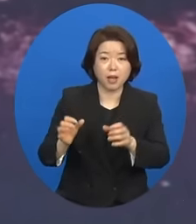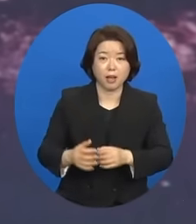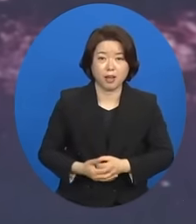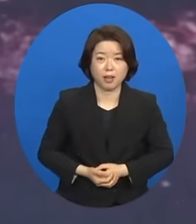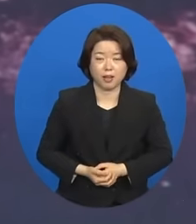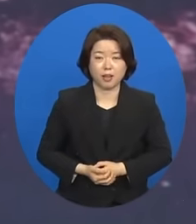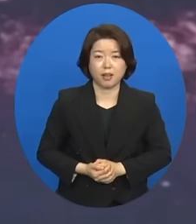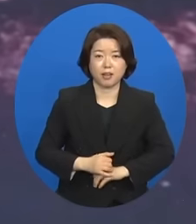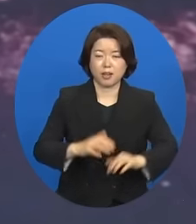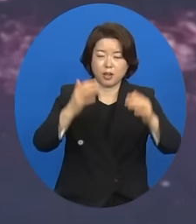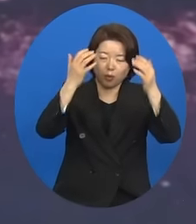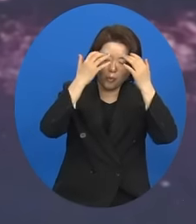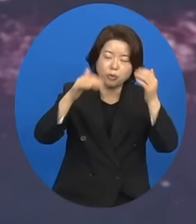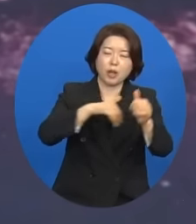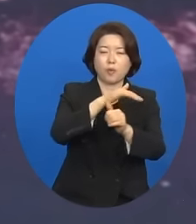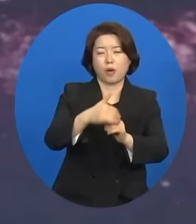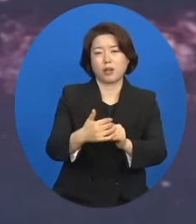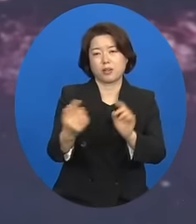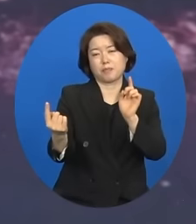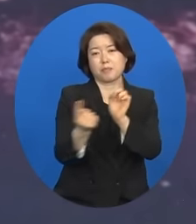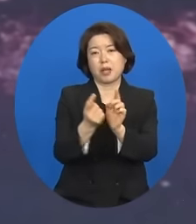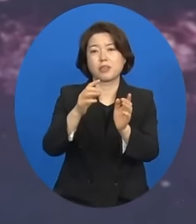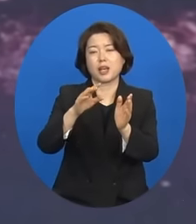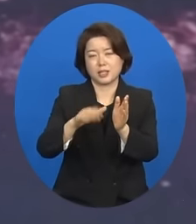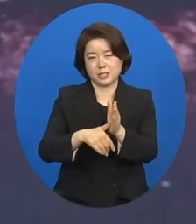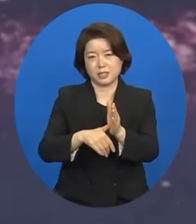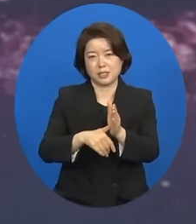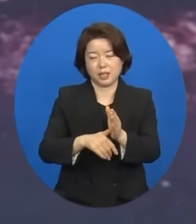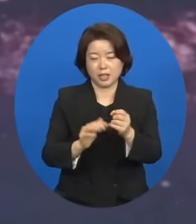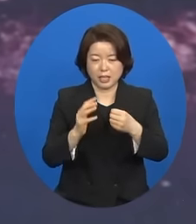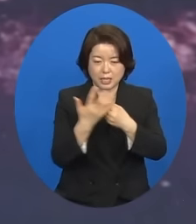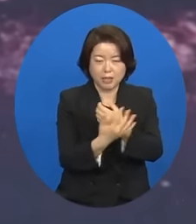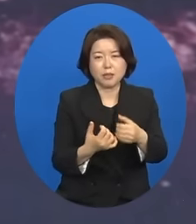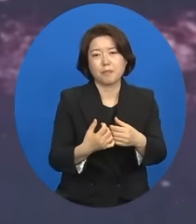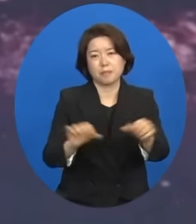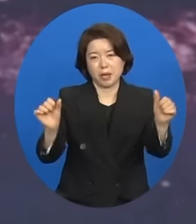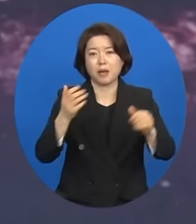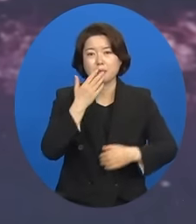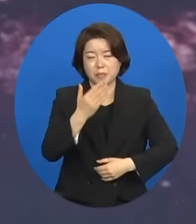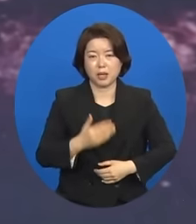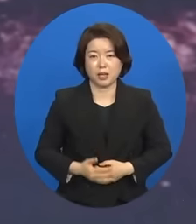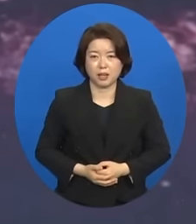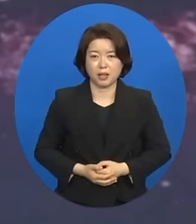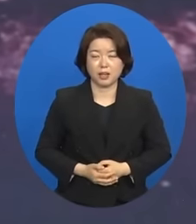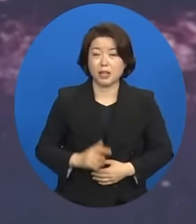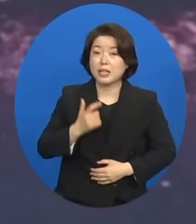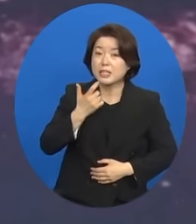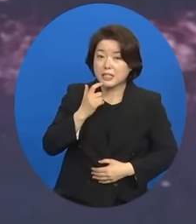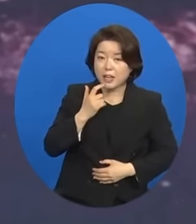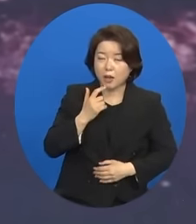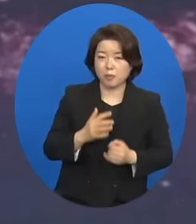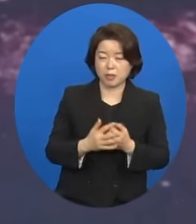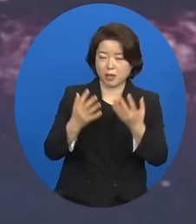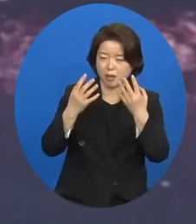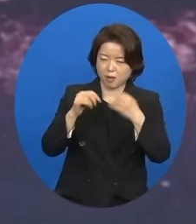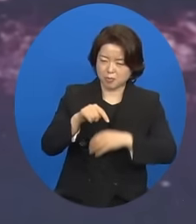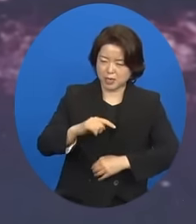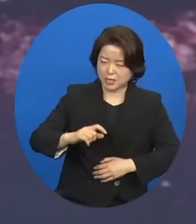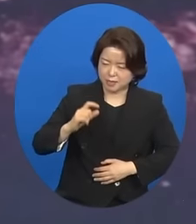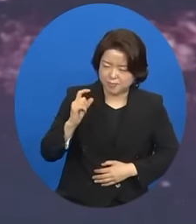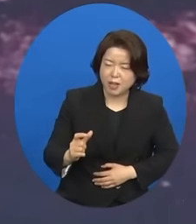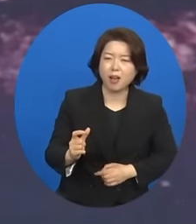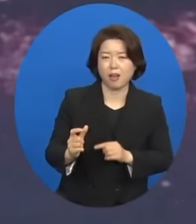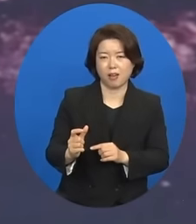고난의 환경 속에 있을 때에만이 껍질이 깨집니다이 야곱이 얼마나 이것이 강했는지